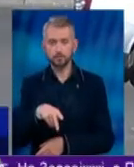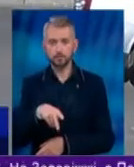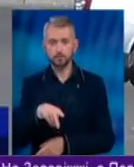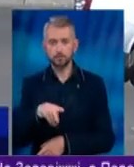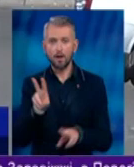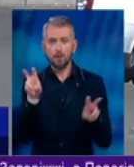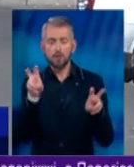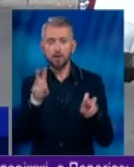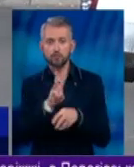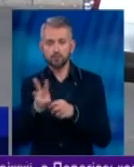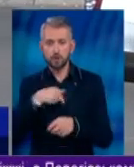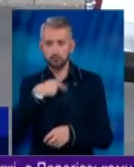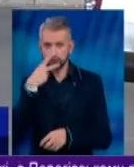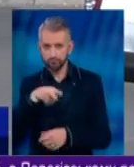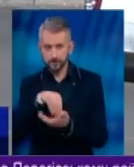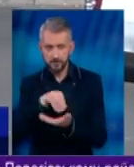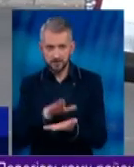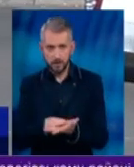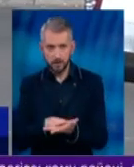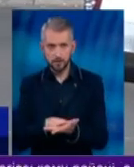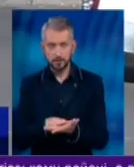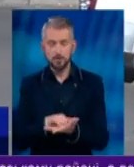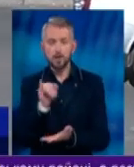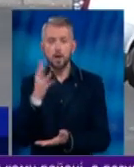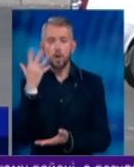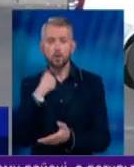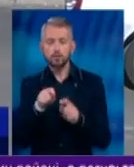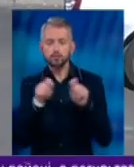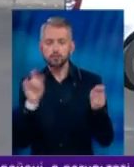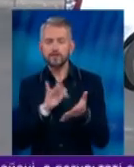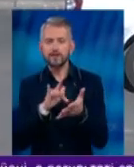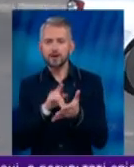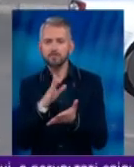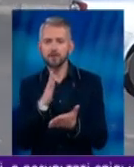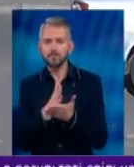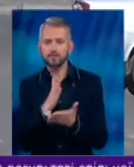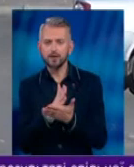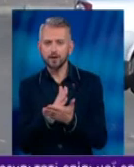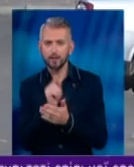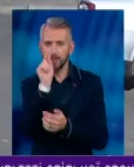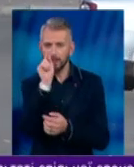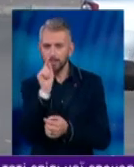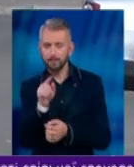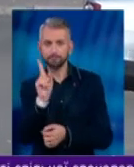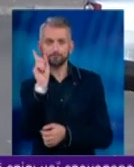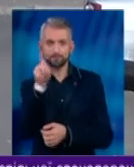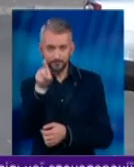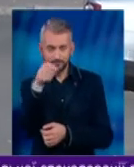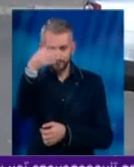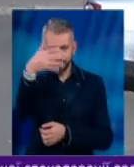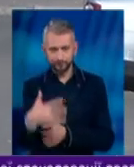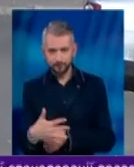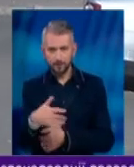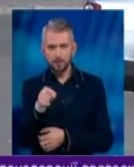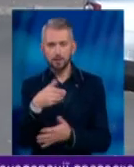назву цього сайту, так, записали його, і коли заходиш в Телеграм, там є такі 3 крапочки. Ти вибираєш на ці 3 крапочки, і там